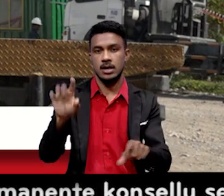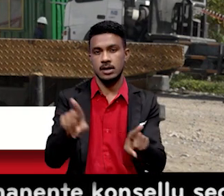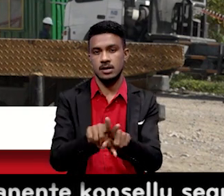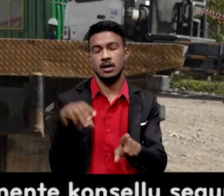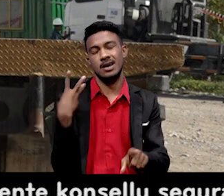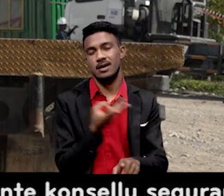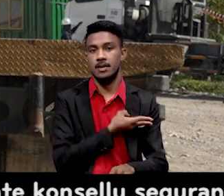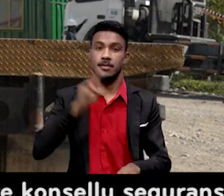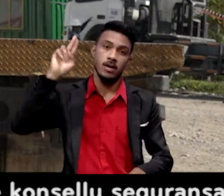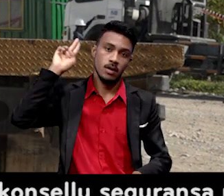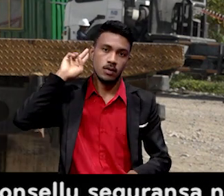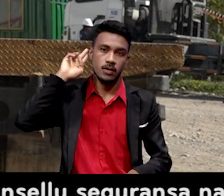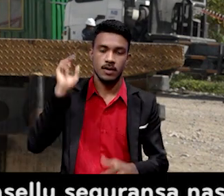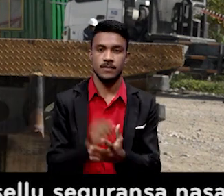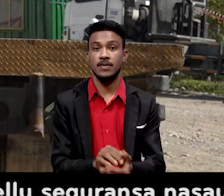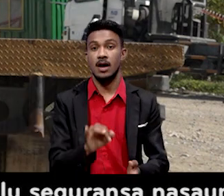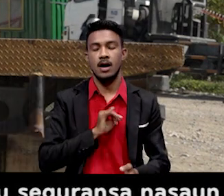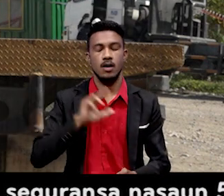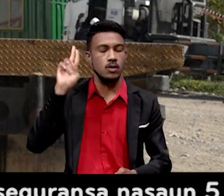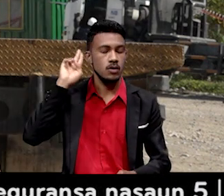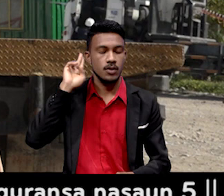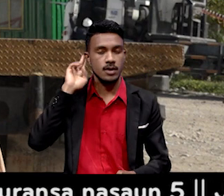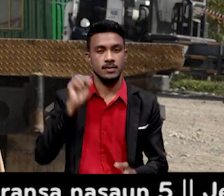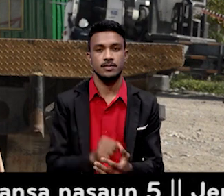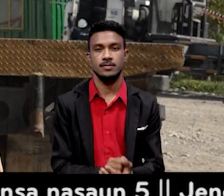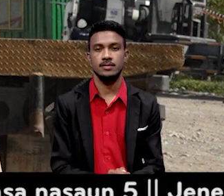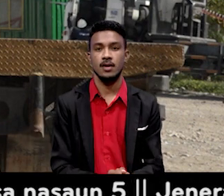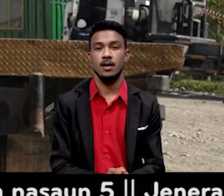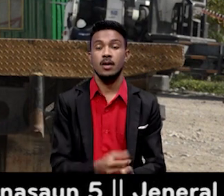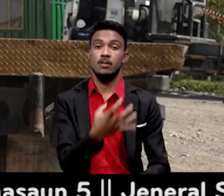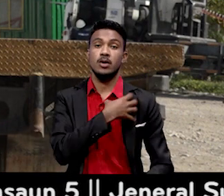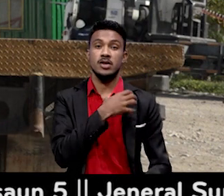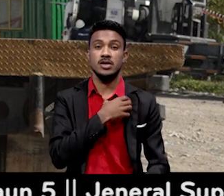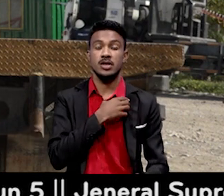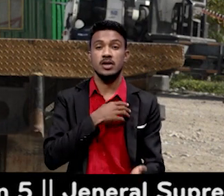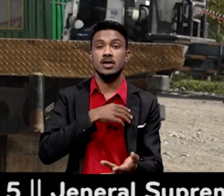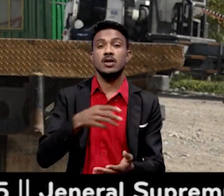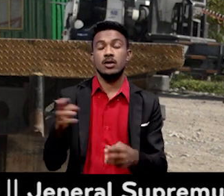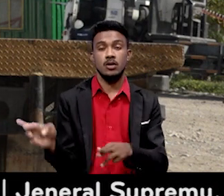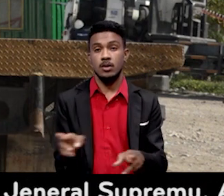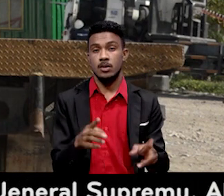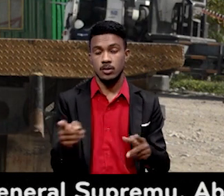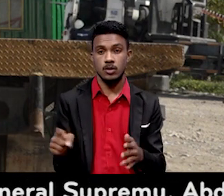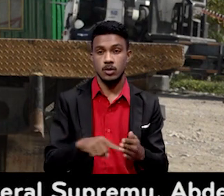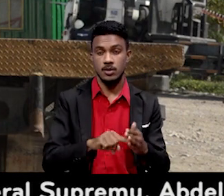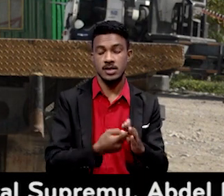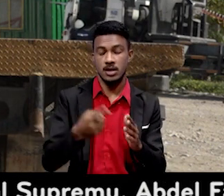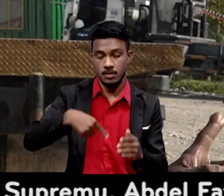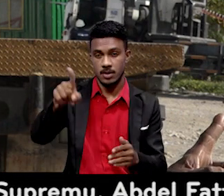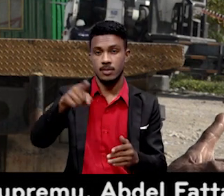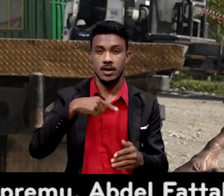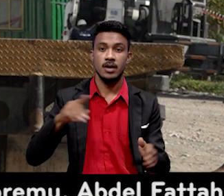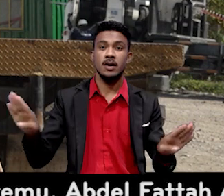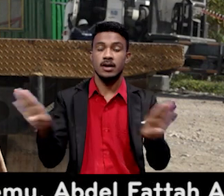amirona Haurona, haurasikrona, polisi komesa halai ba halai ma yebe taka parte sori neba